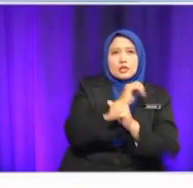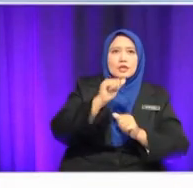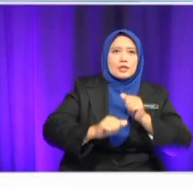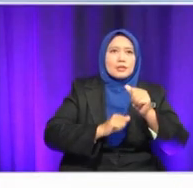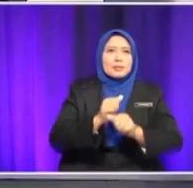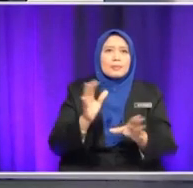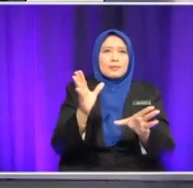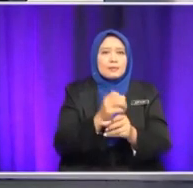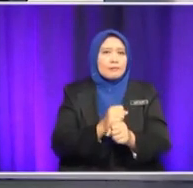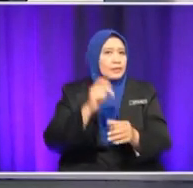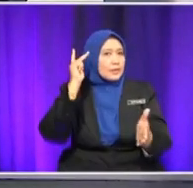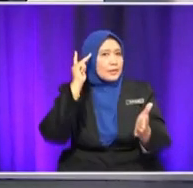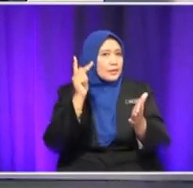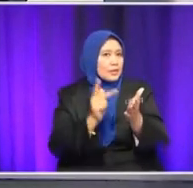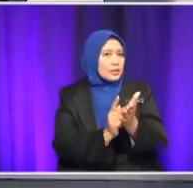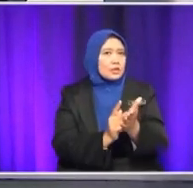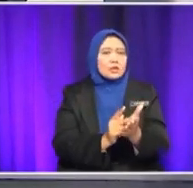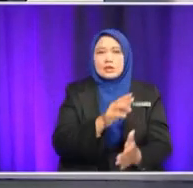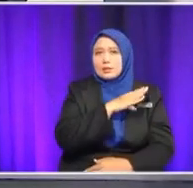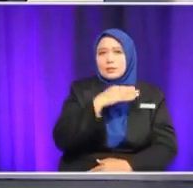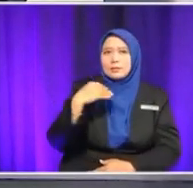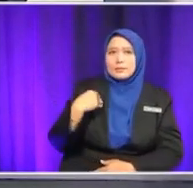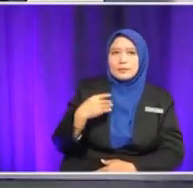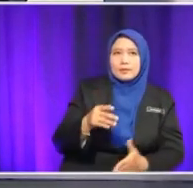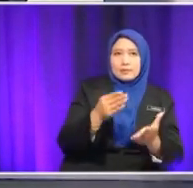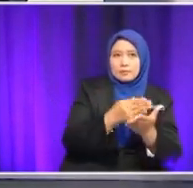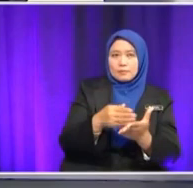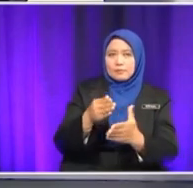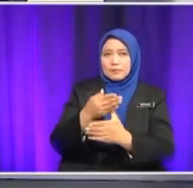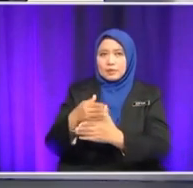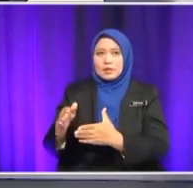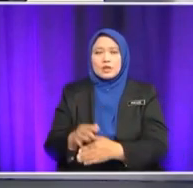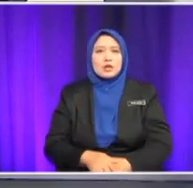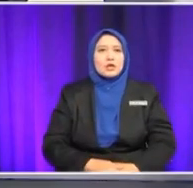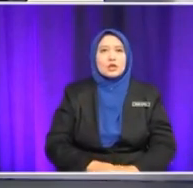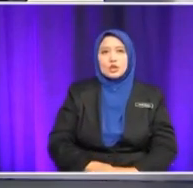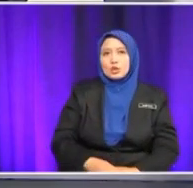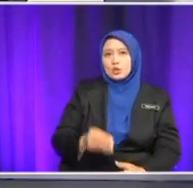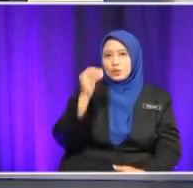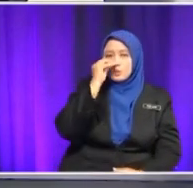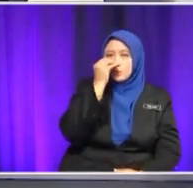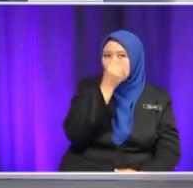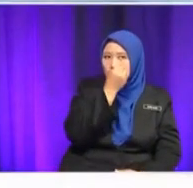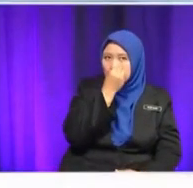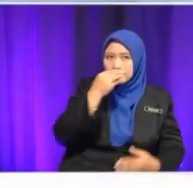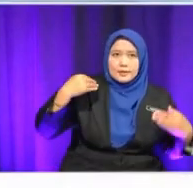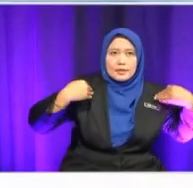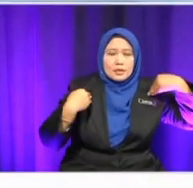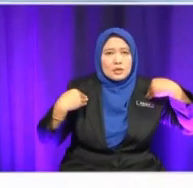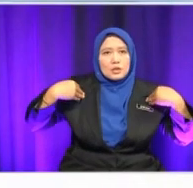mengklasifikasi flora fauna dan galian dengan mudah makanya di sini dia lebih dia suka kepada eee